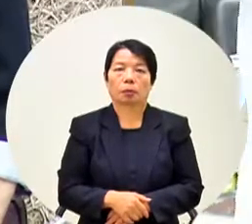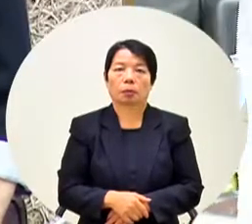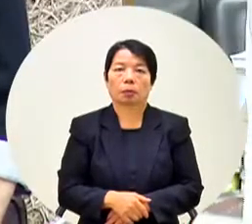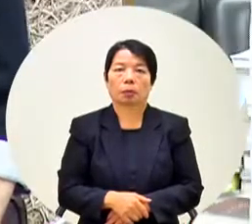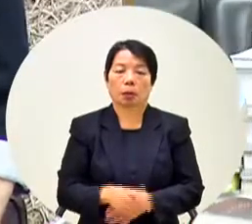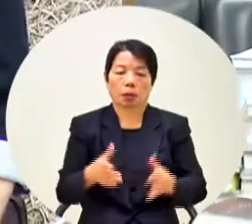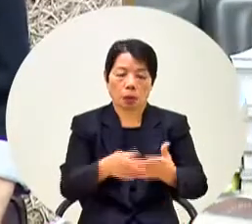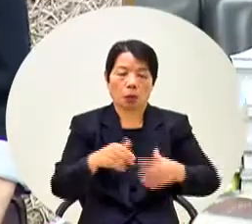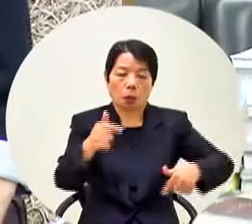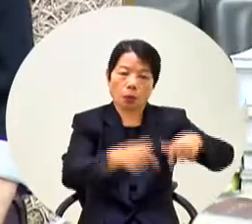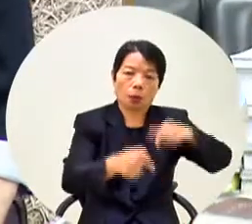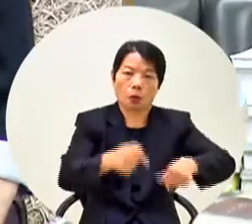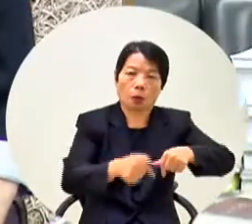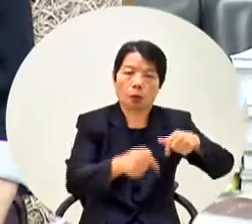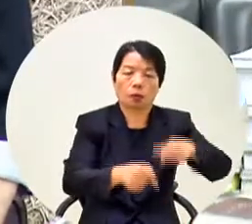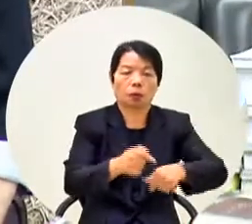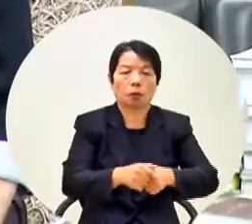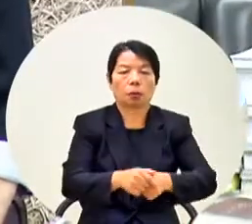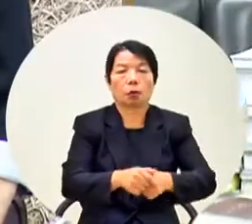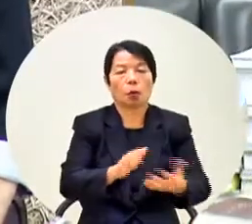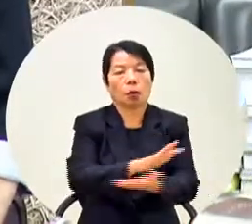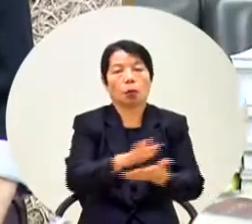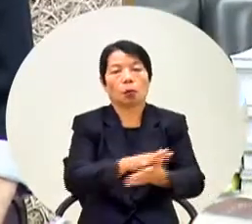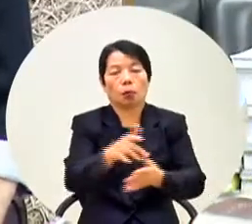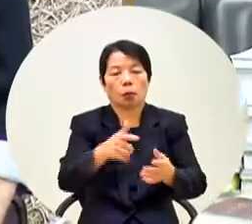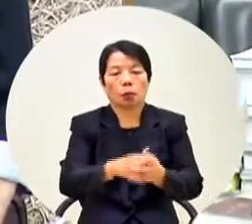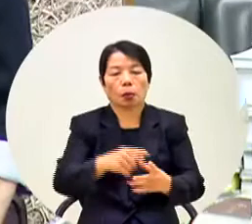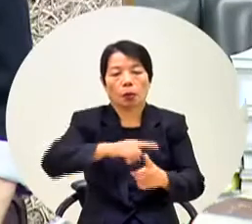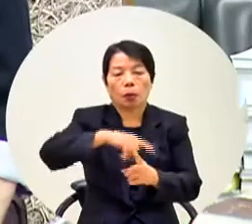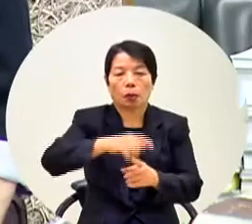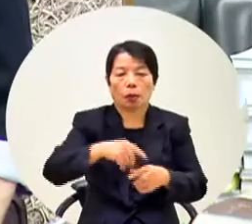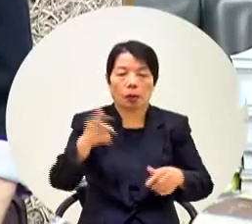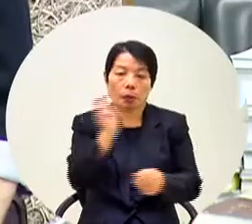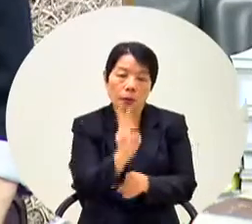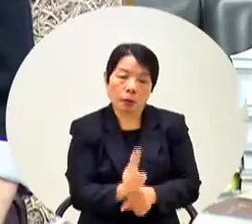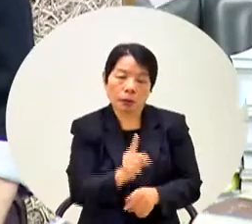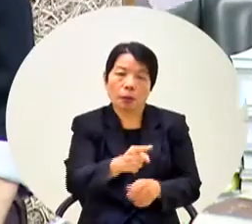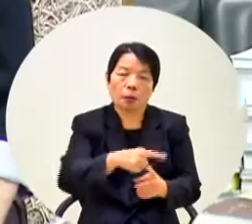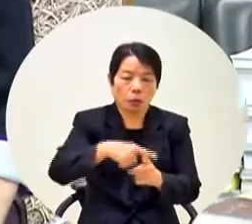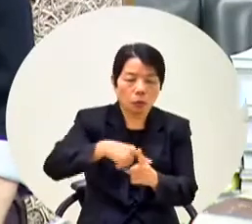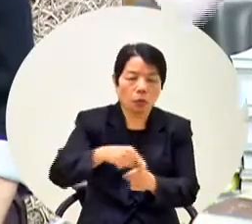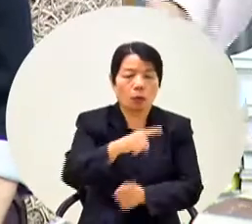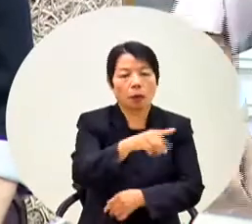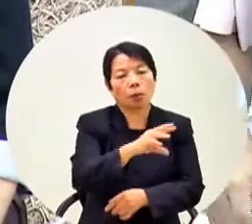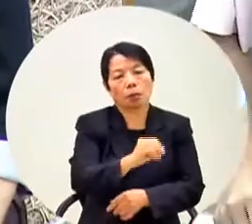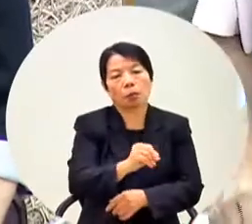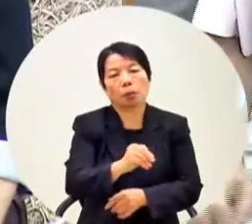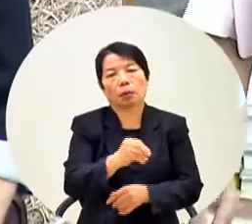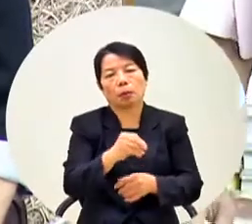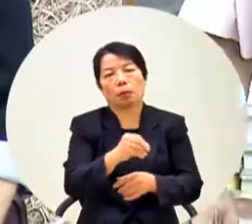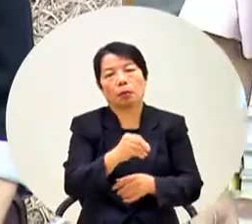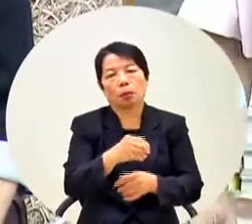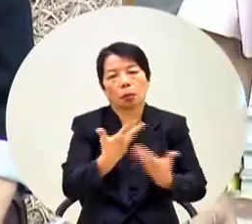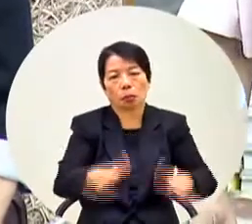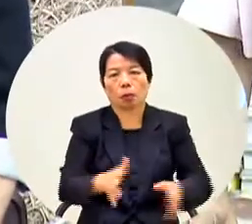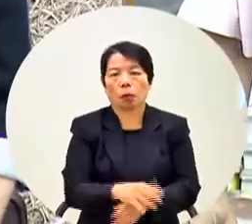化学混凝料电导度存满百，咸啊放流水存200。